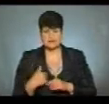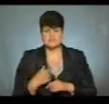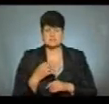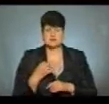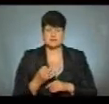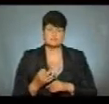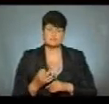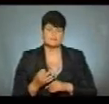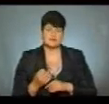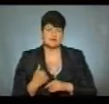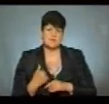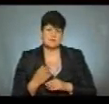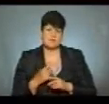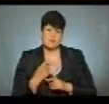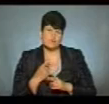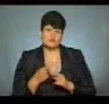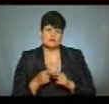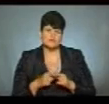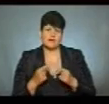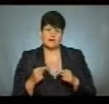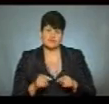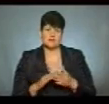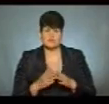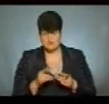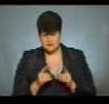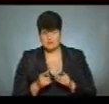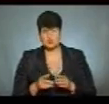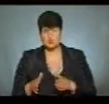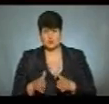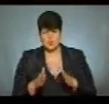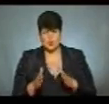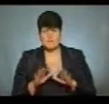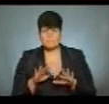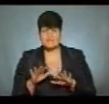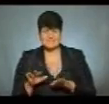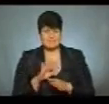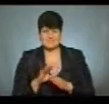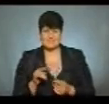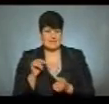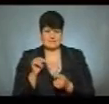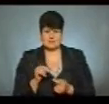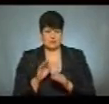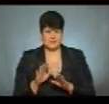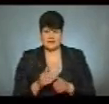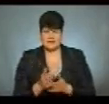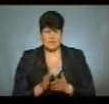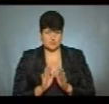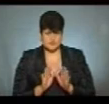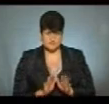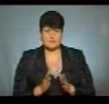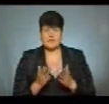так, не назвав так аж критичним станом. Дійсно, дорога місцями не відповідає експлуатаційним якостям,